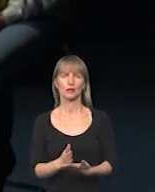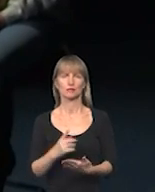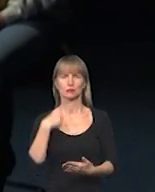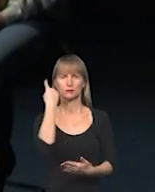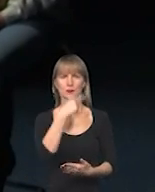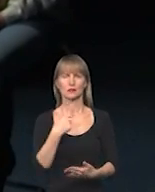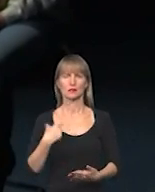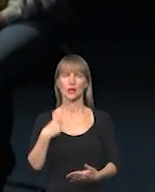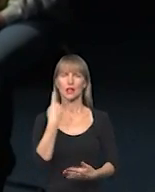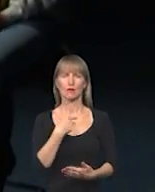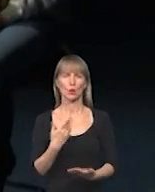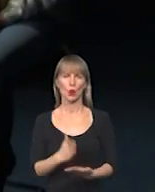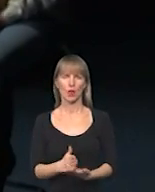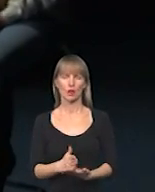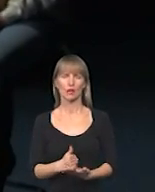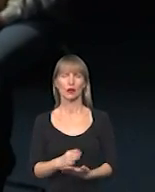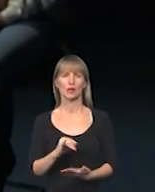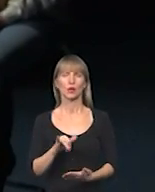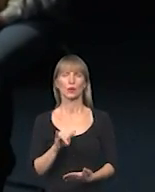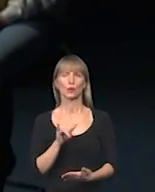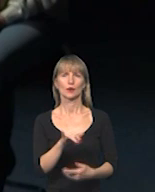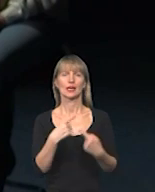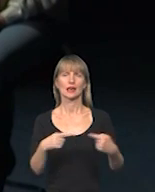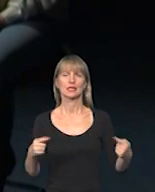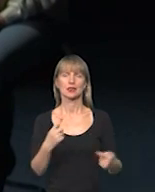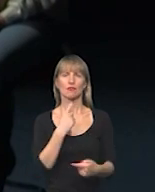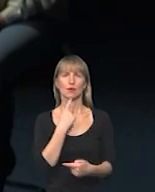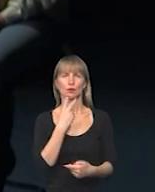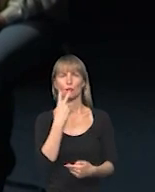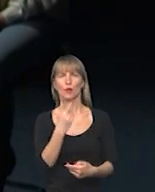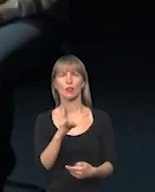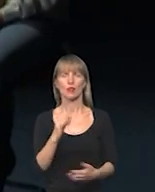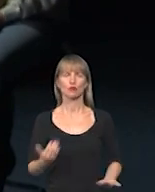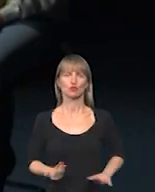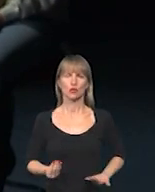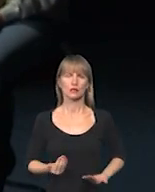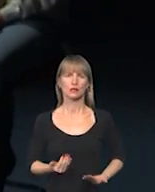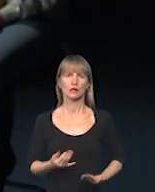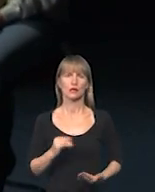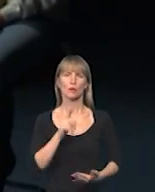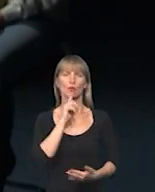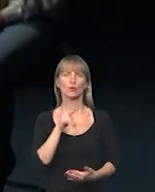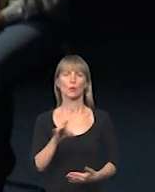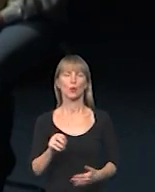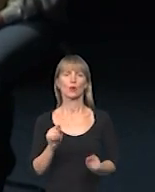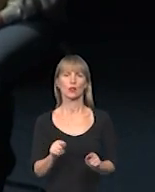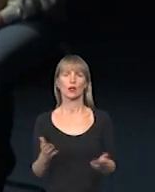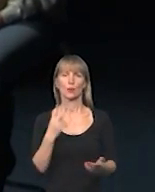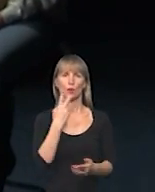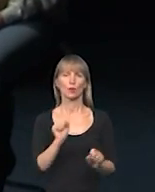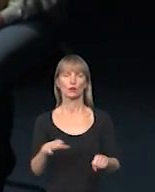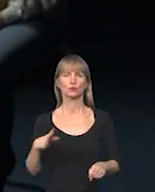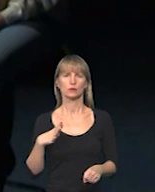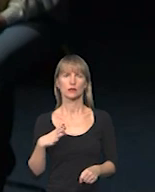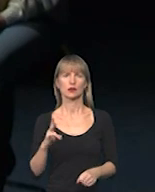аутентичними, індивідуальними. У них різні смаки, різні погляди на життя. Я вже не мовчу про те, які погляди можуть